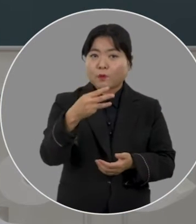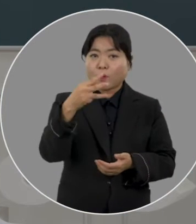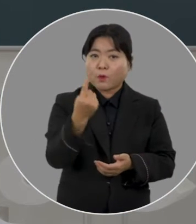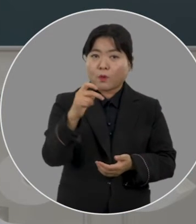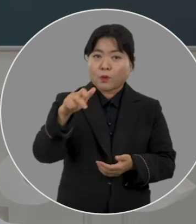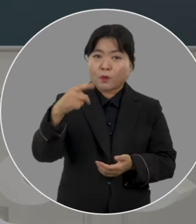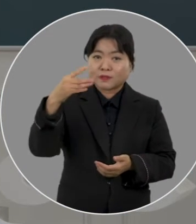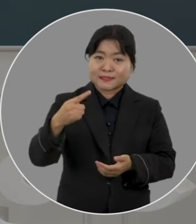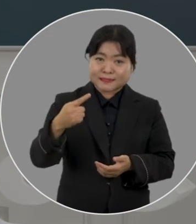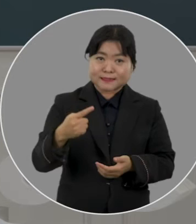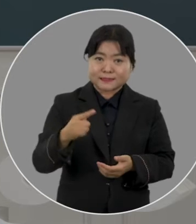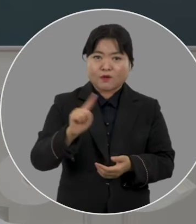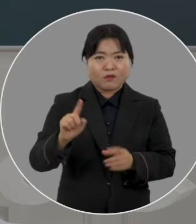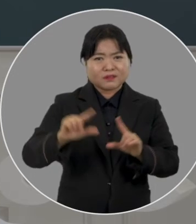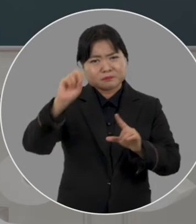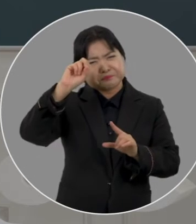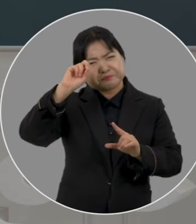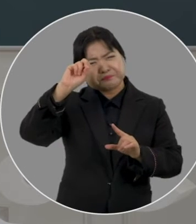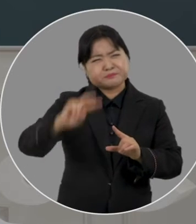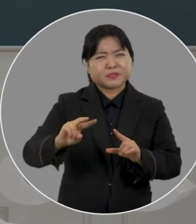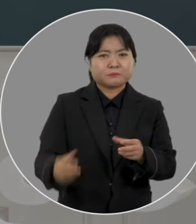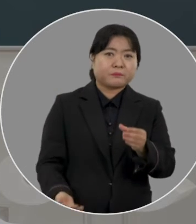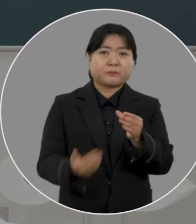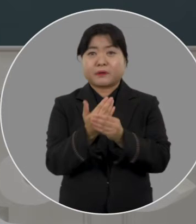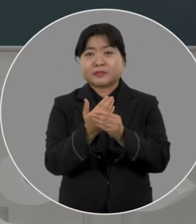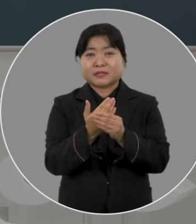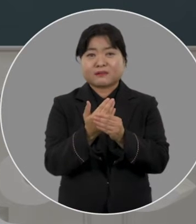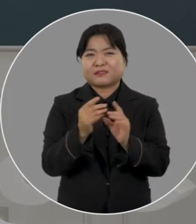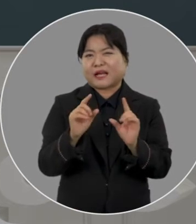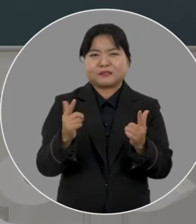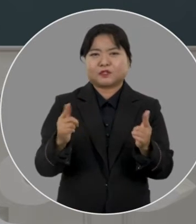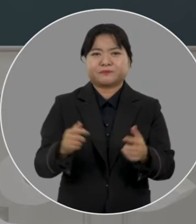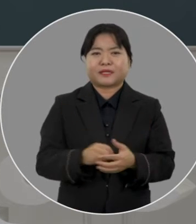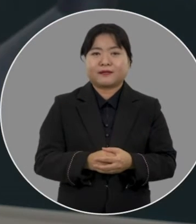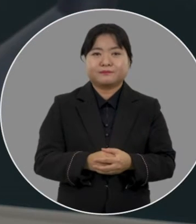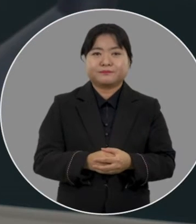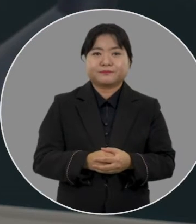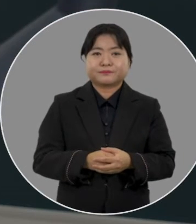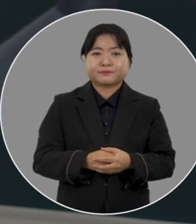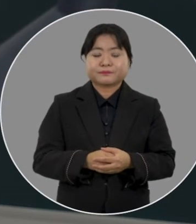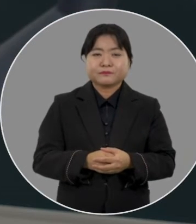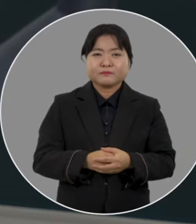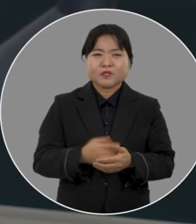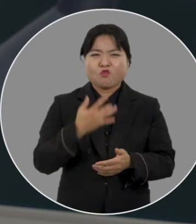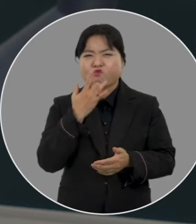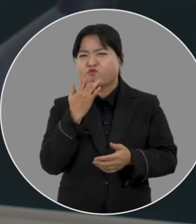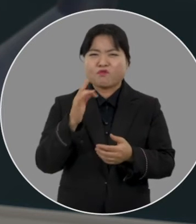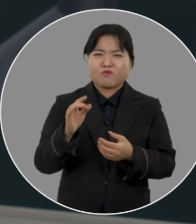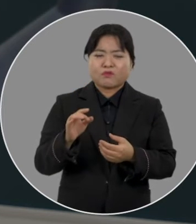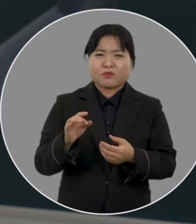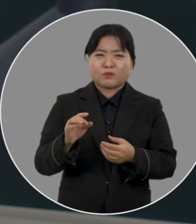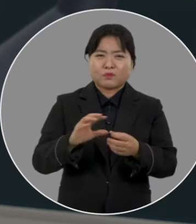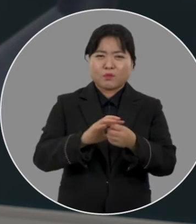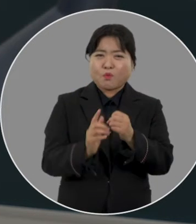홀로코스트는 어느 날 갑자기 벌어진 그런 사건이 아니었습니다. 외계인들이 갑자기